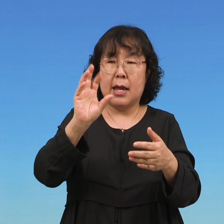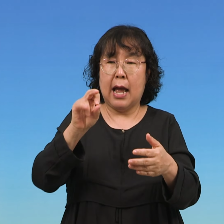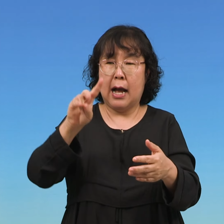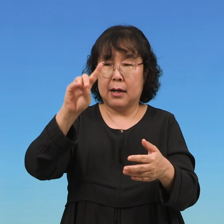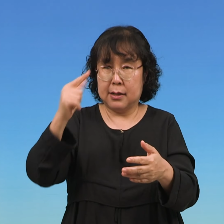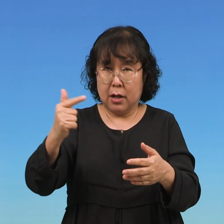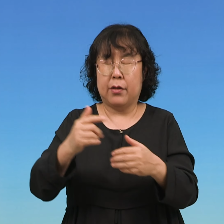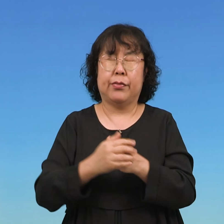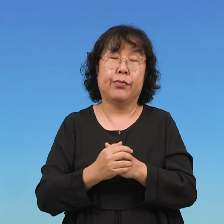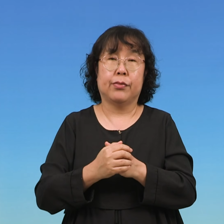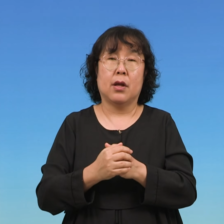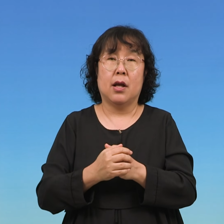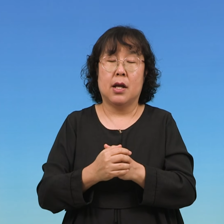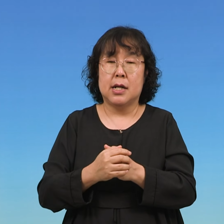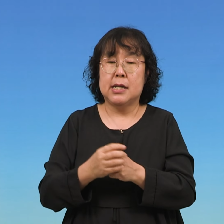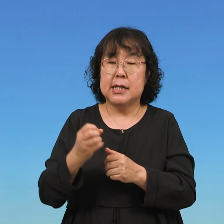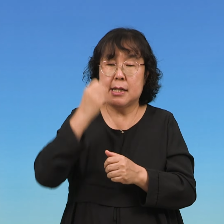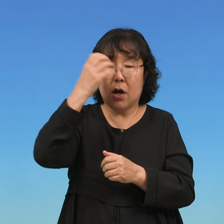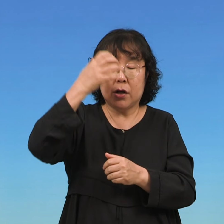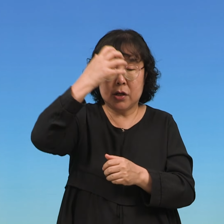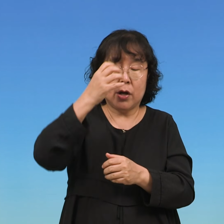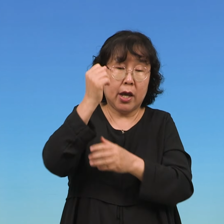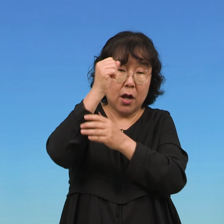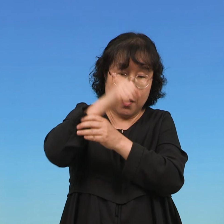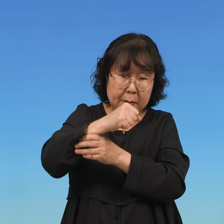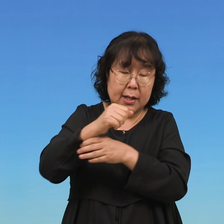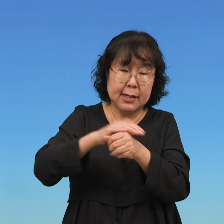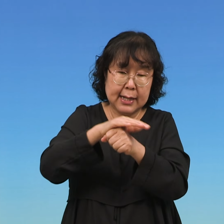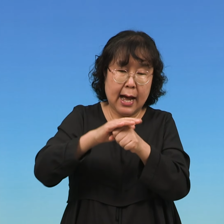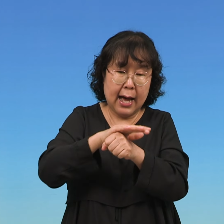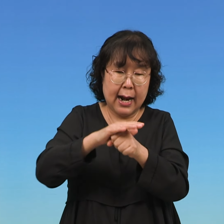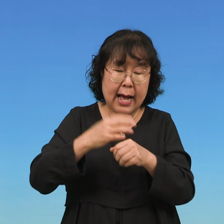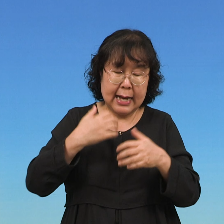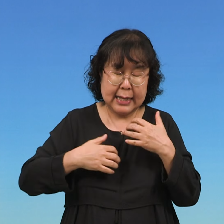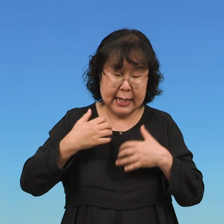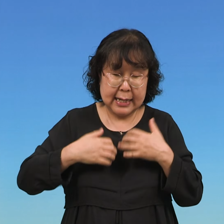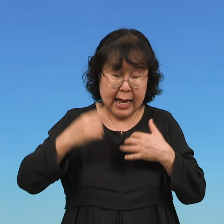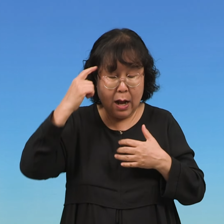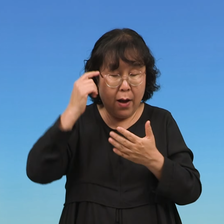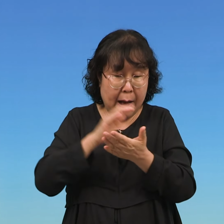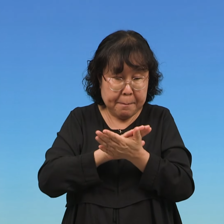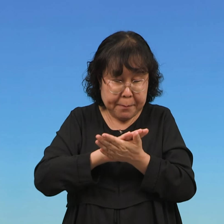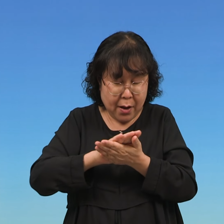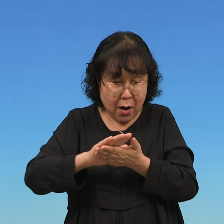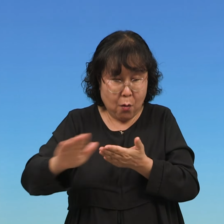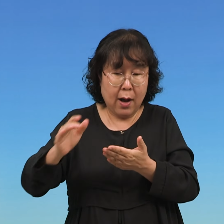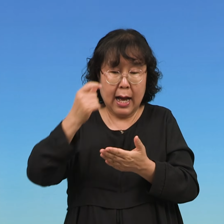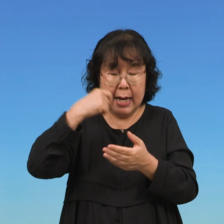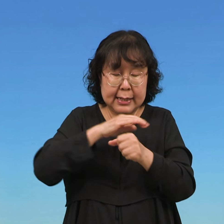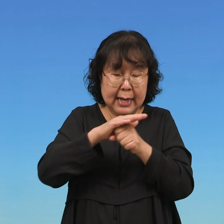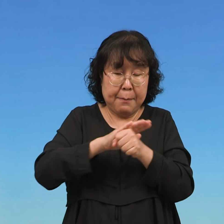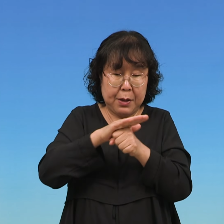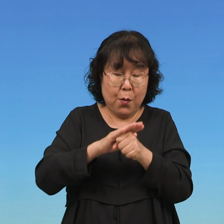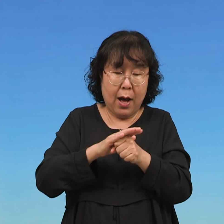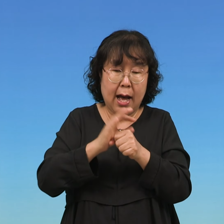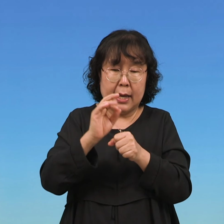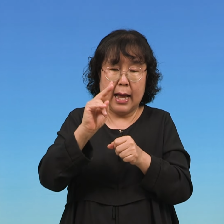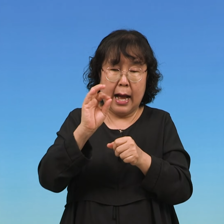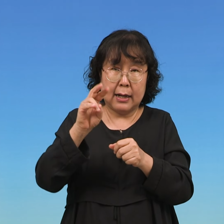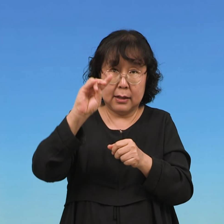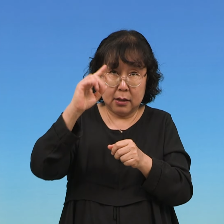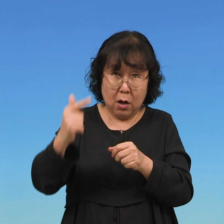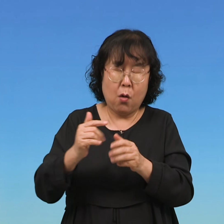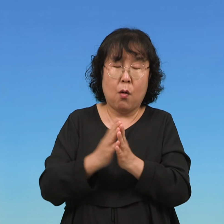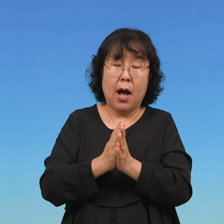아시죠 갈라디오 5장 22절 오직 성령의 열매는 사랑과 희락과 화평과 오래 참음과 자비와 양성과 충성과 온유와